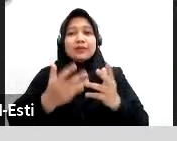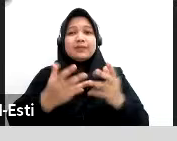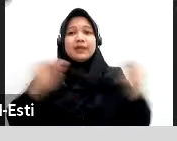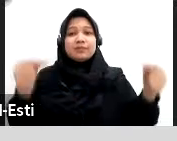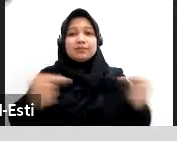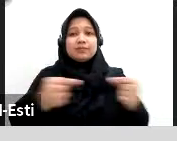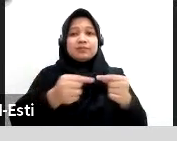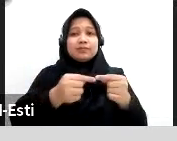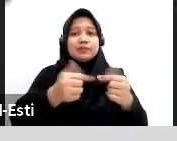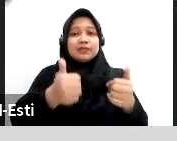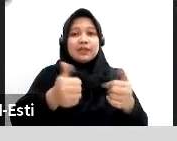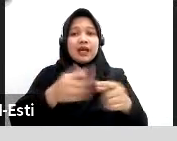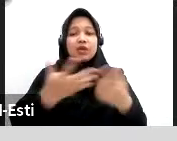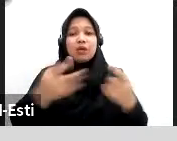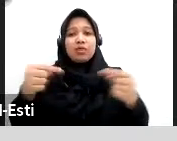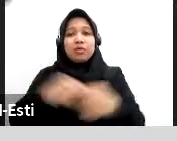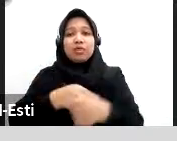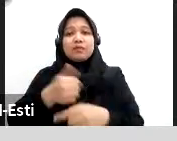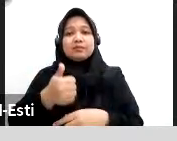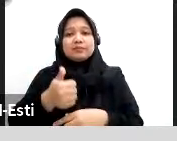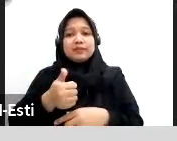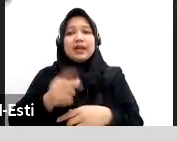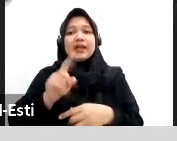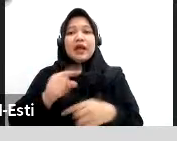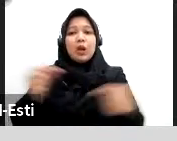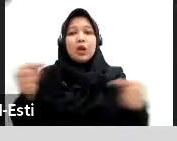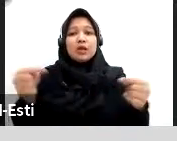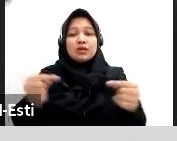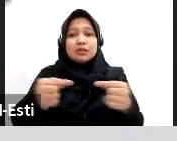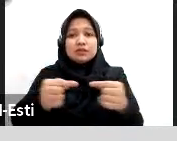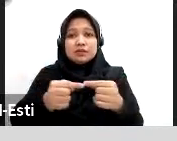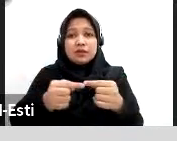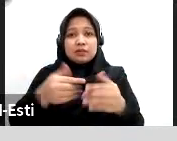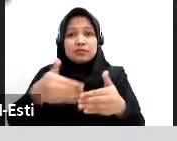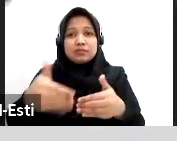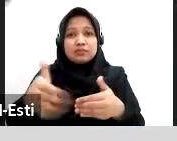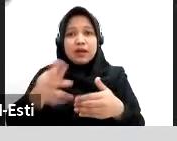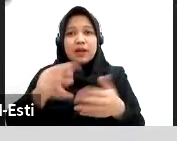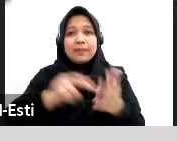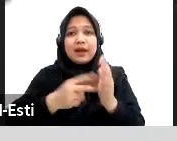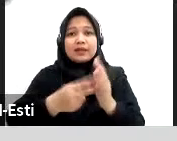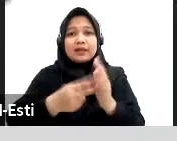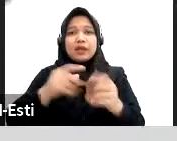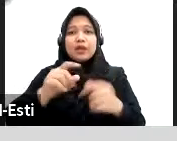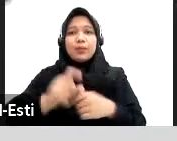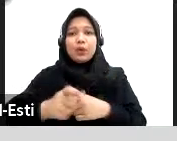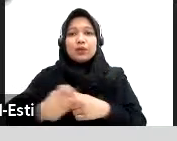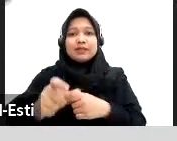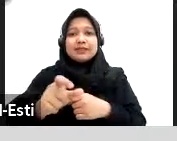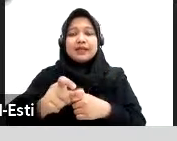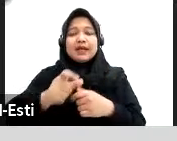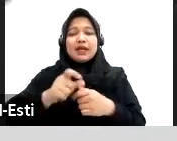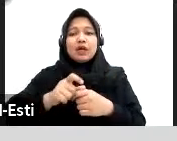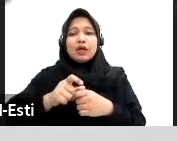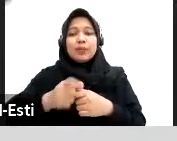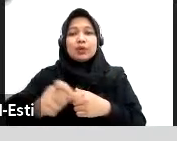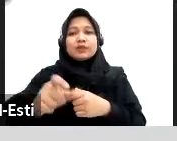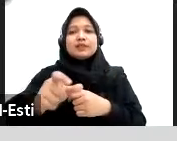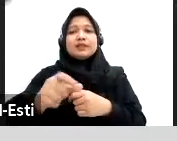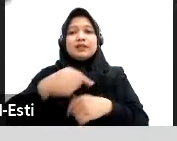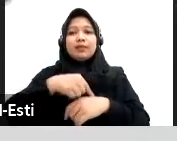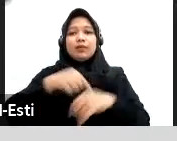asyncronus nah yang sifatnya sinkronus berarti approaches yang kemudian terjadi itu terjadi secara bersamaan